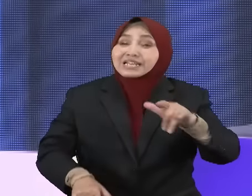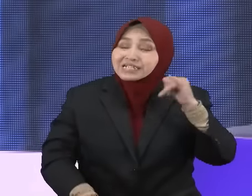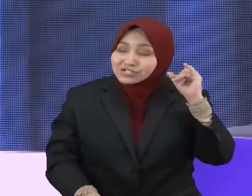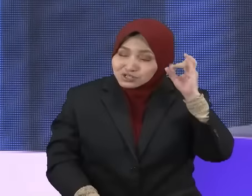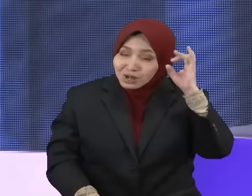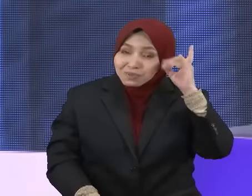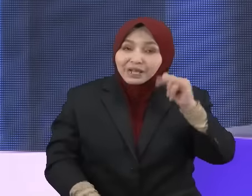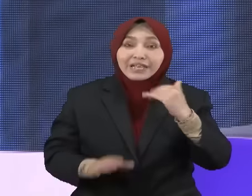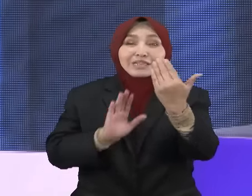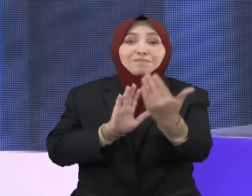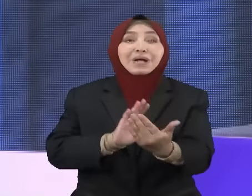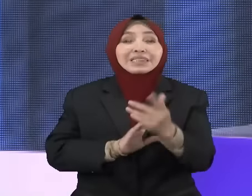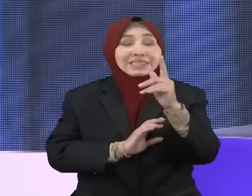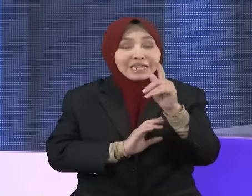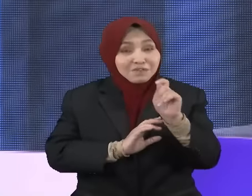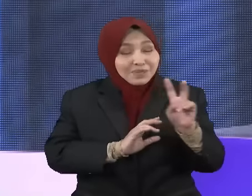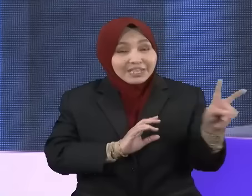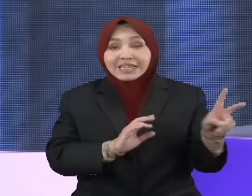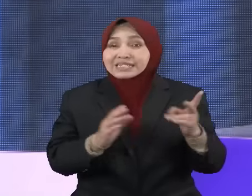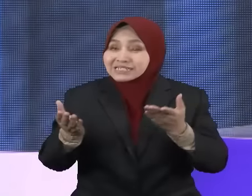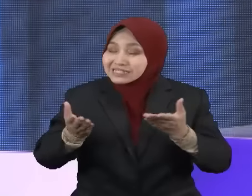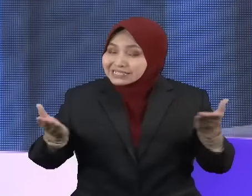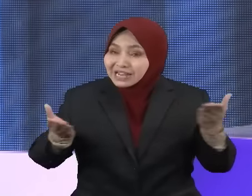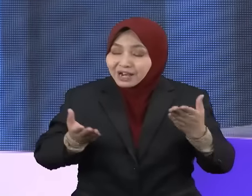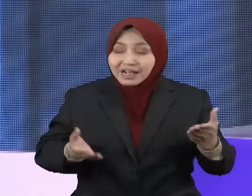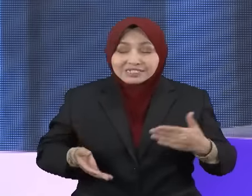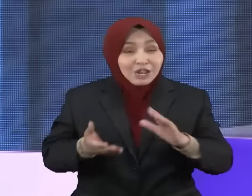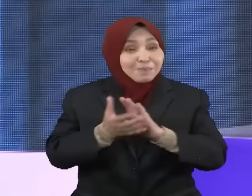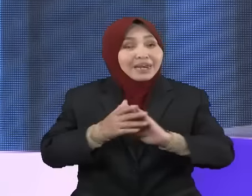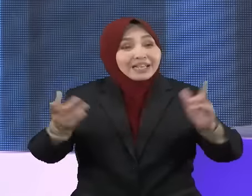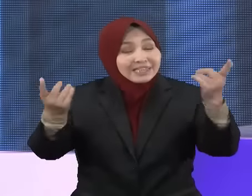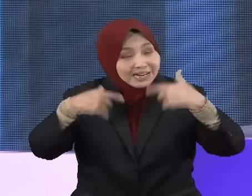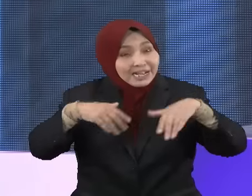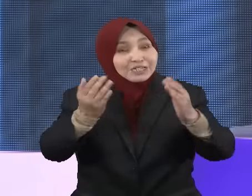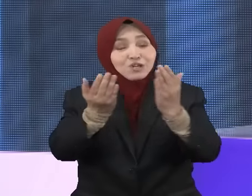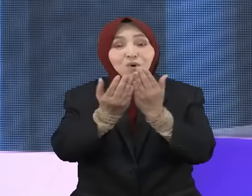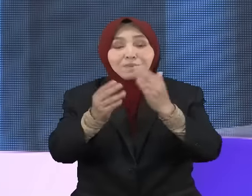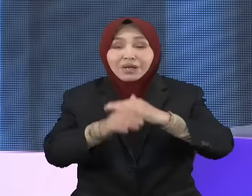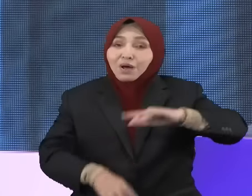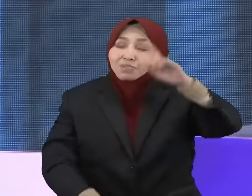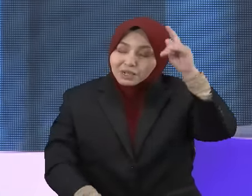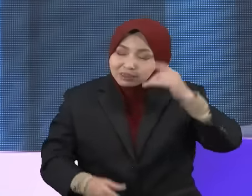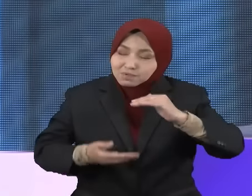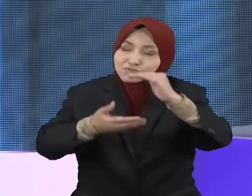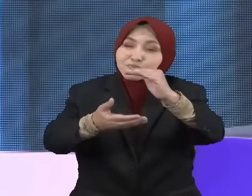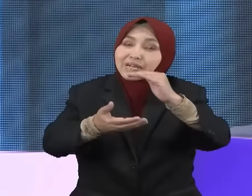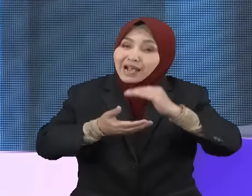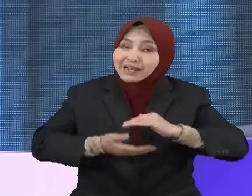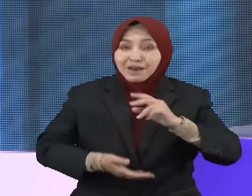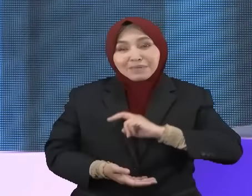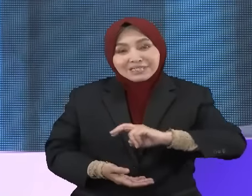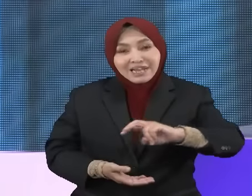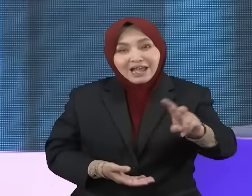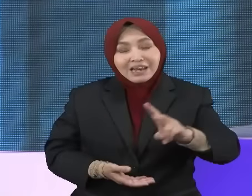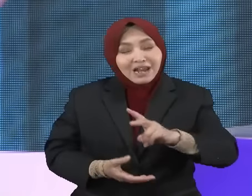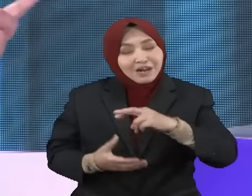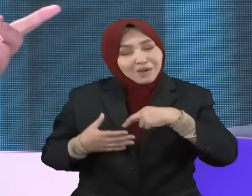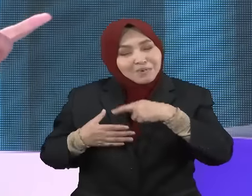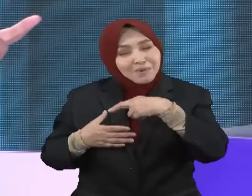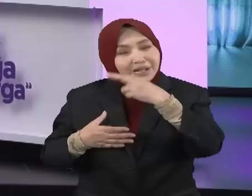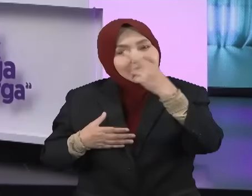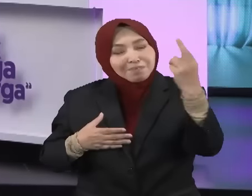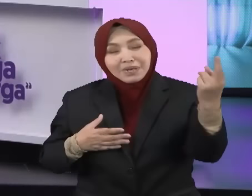di depan TV, di studio pada hari ini. Alan wa sahlan, dan kita doa pada Allah SWT, Allah terus bekalkan perjalanan rohani, kata